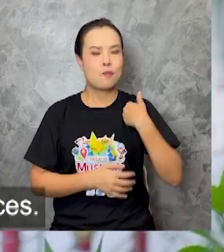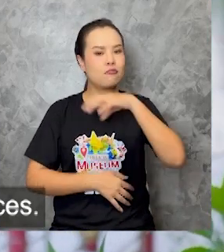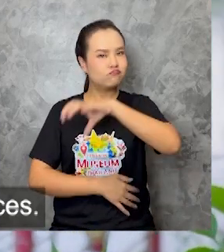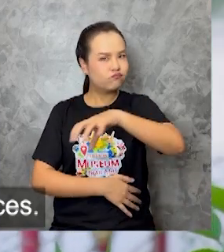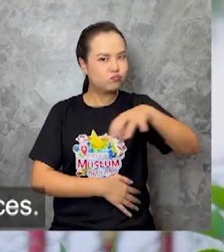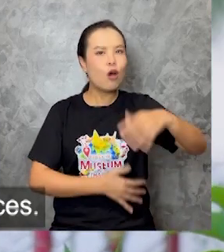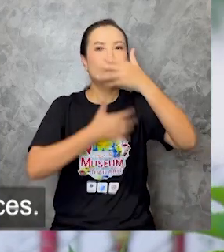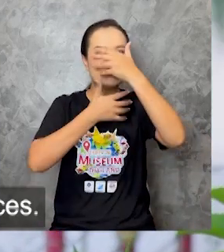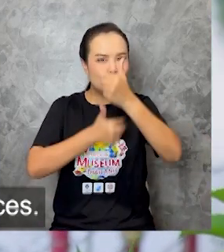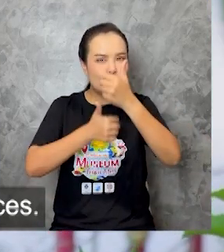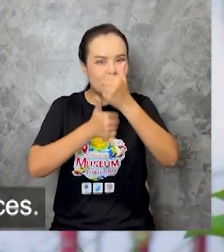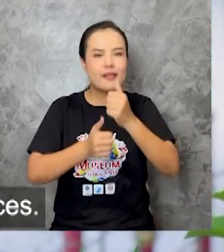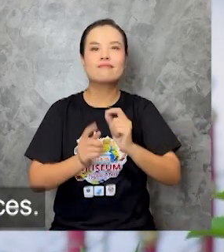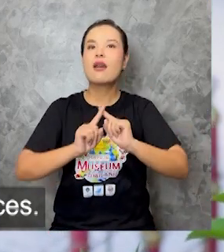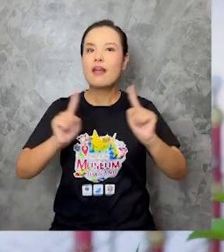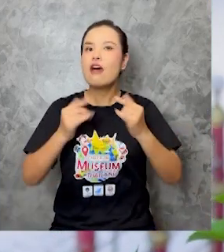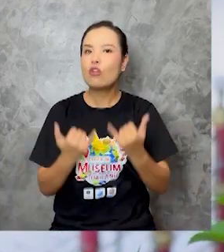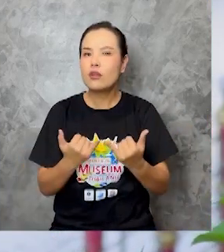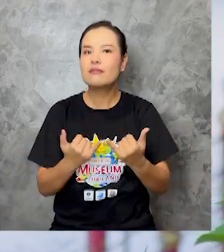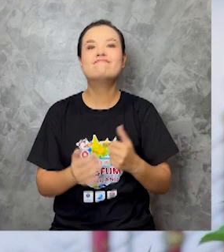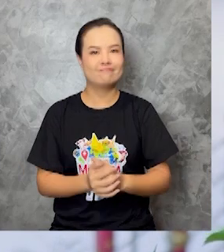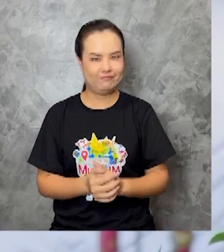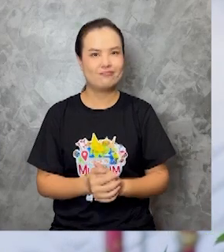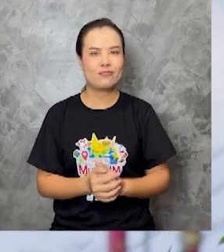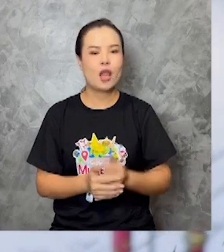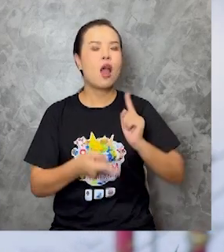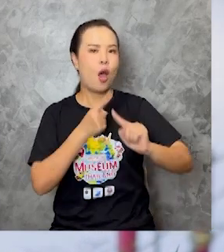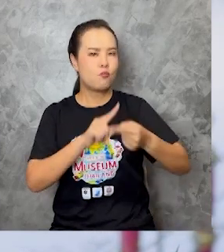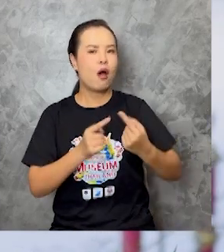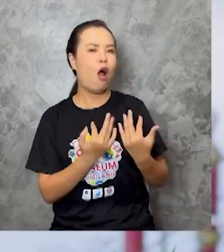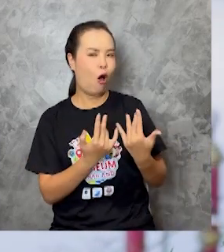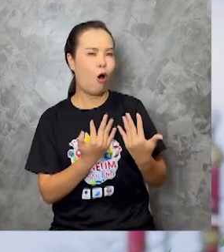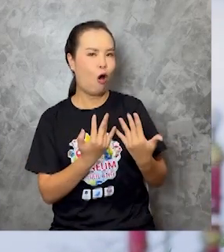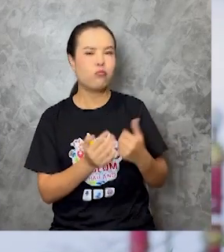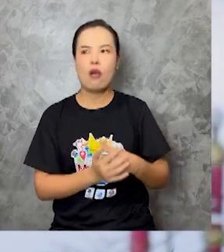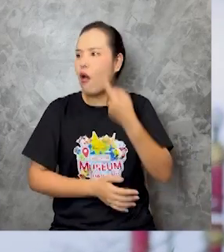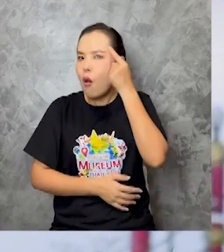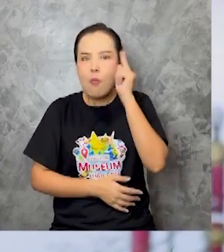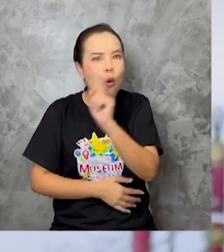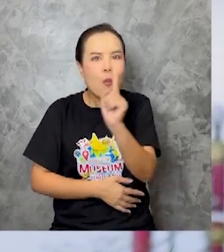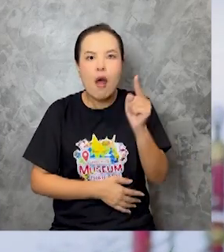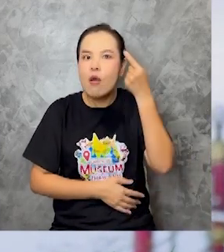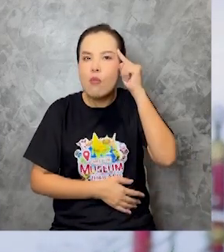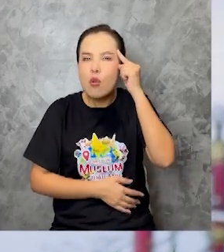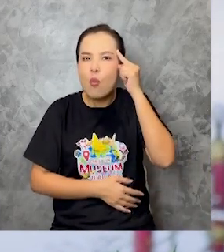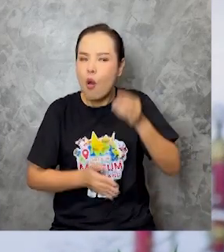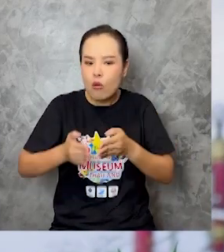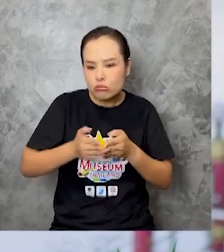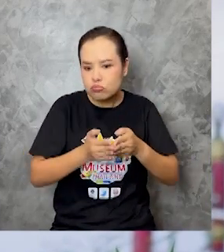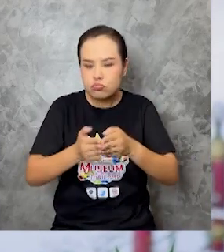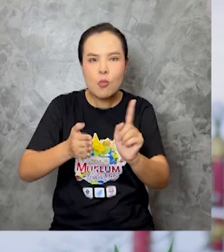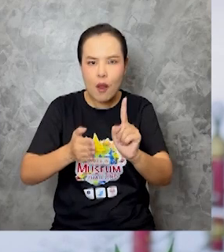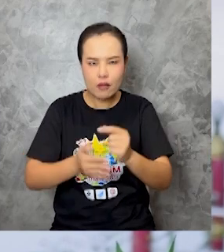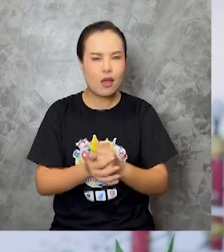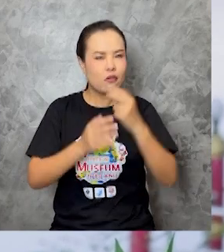าเรายังมีสถานที่ที่น่าสนใจมากๆเลยแต่ว่าตอนนี้ค่ะเหมือนเดิมเรามีเพื่อนที่เขามารอเราอยู่แล้วแต่ไม่รู้ว่าเขามาจากไหนหรือเขาล่องเรือ